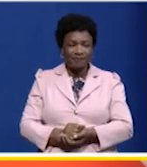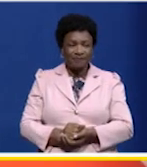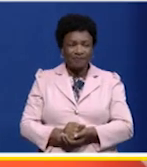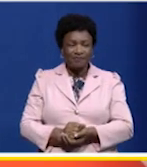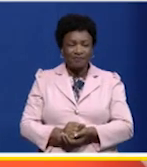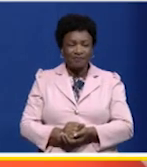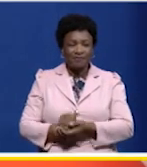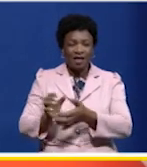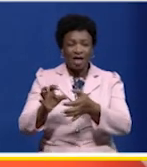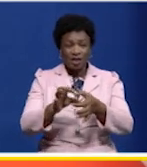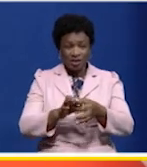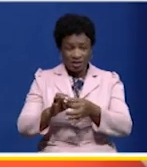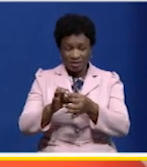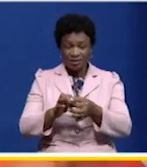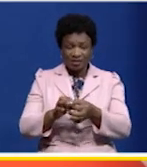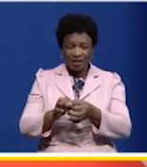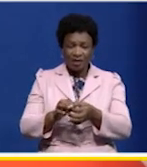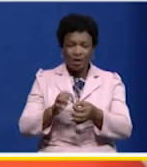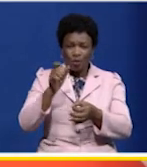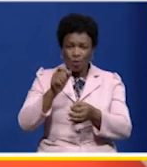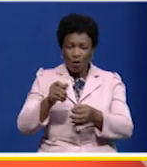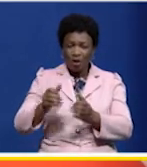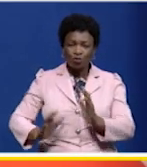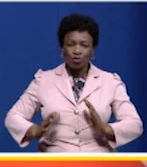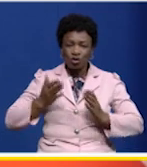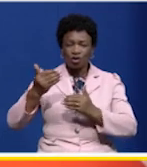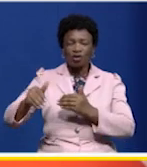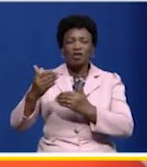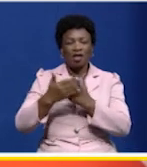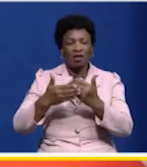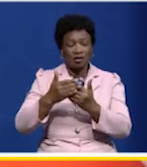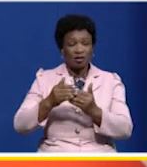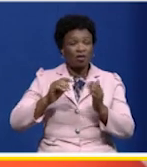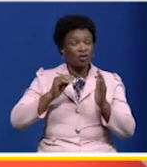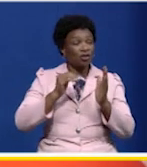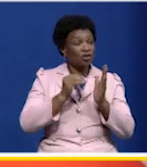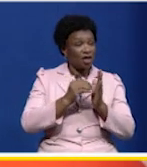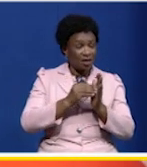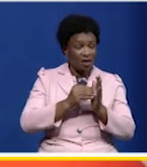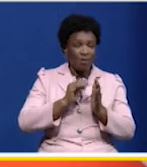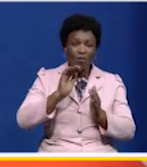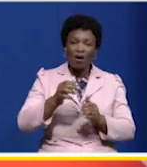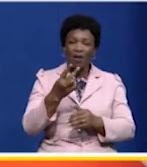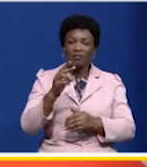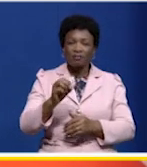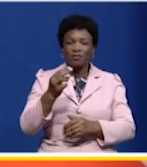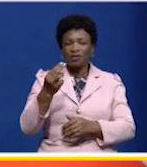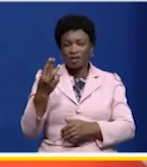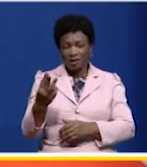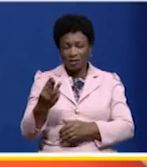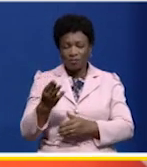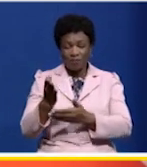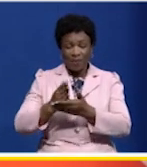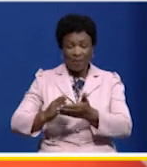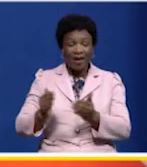sana wa kuw w diaspora shia yetu hii ekei mwaka 202 teka viele mahi kwa